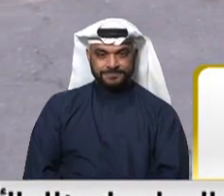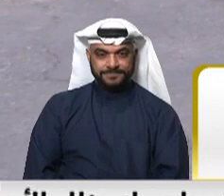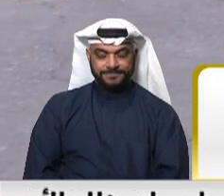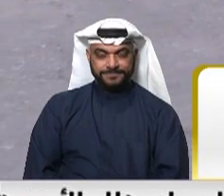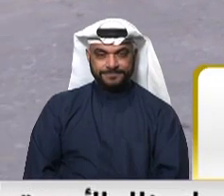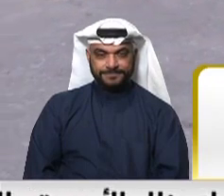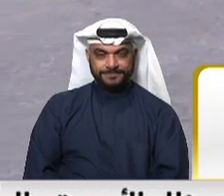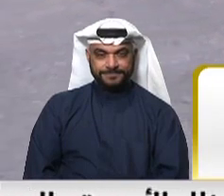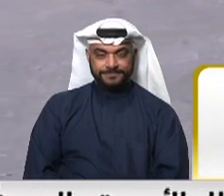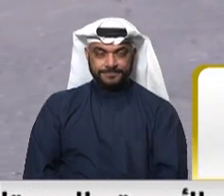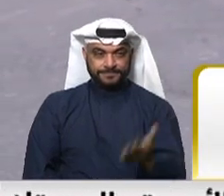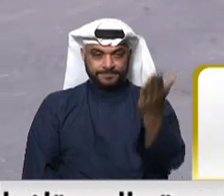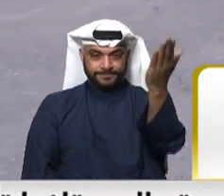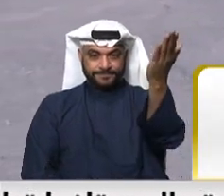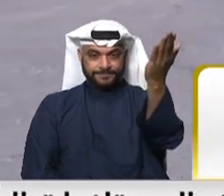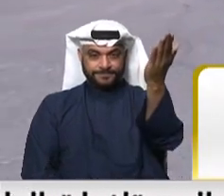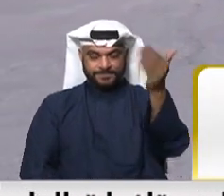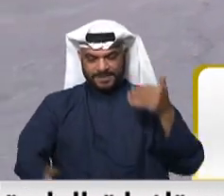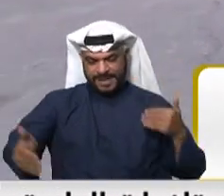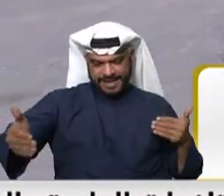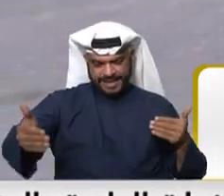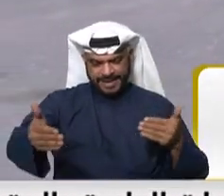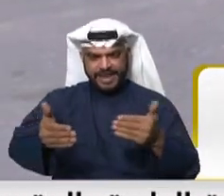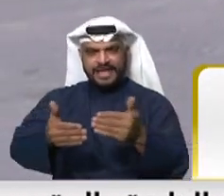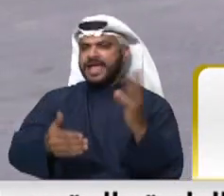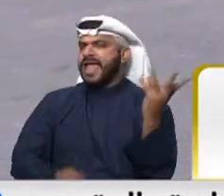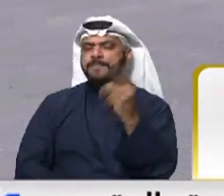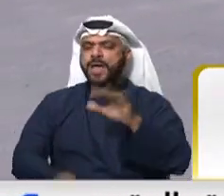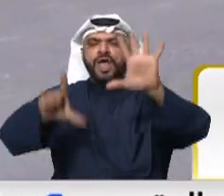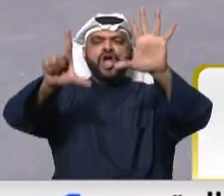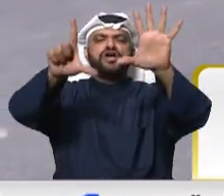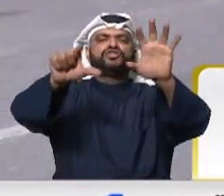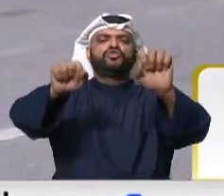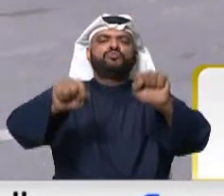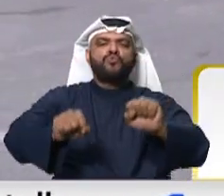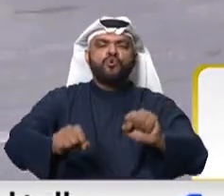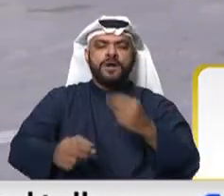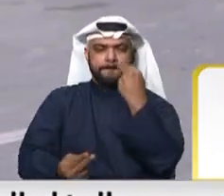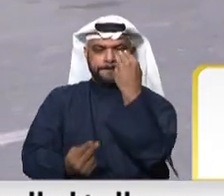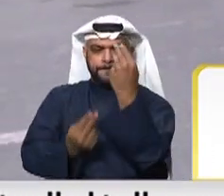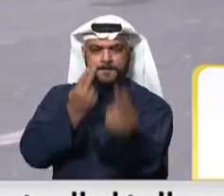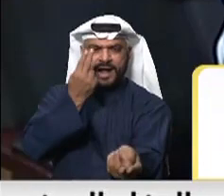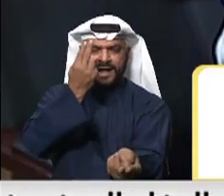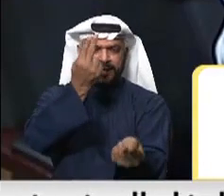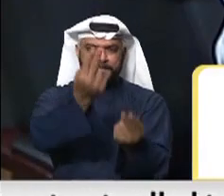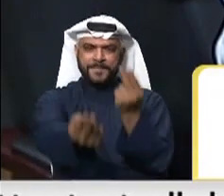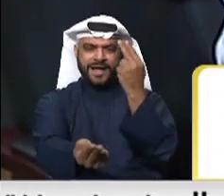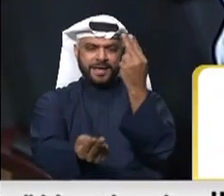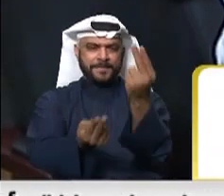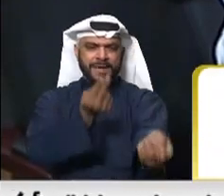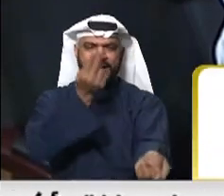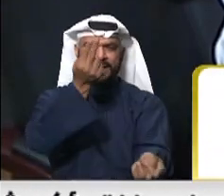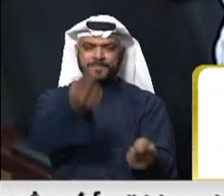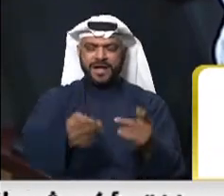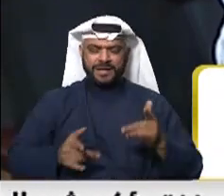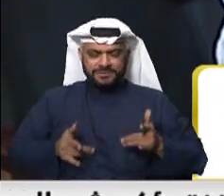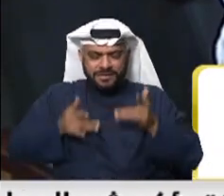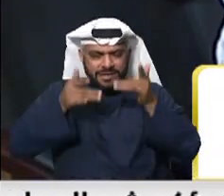الرسمي مع الوصول الى اليوم السابع لتسجيل مرشحي انتخابات مجلس الامه لعام